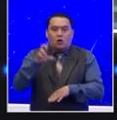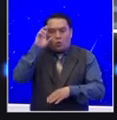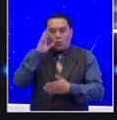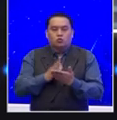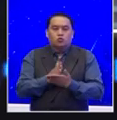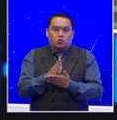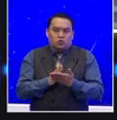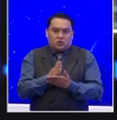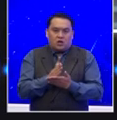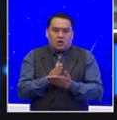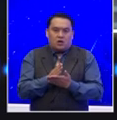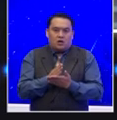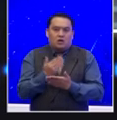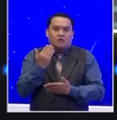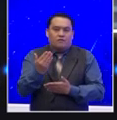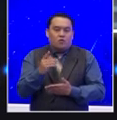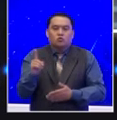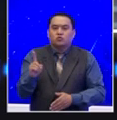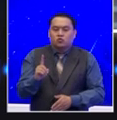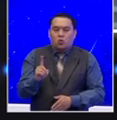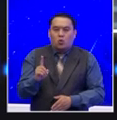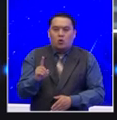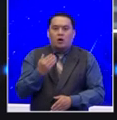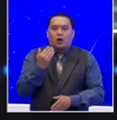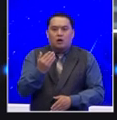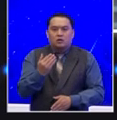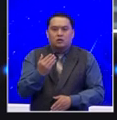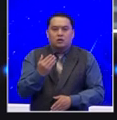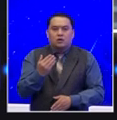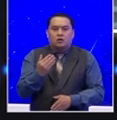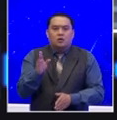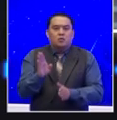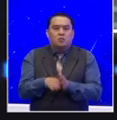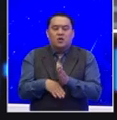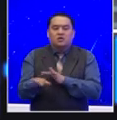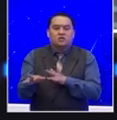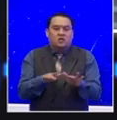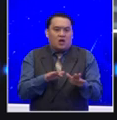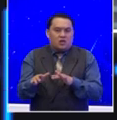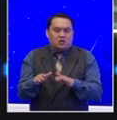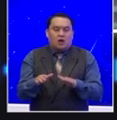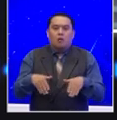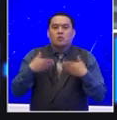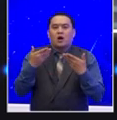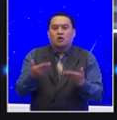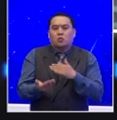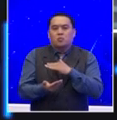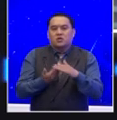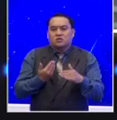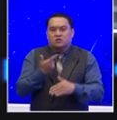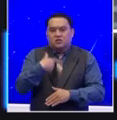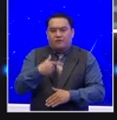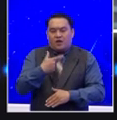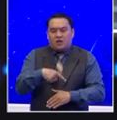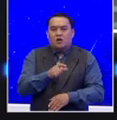госслужащих относительно его фразы, то, что они бездействуют. И в-третьих, данным обращением призывает своих